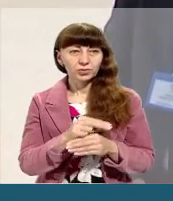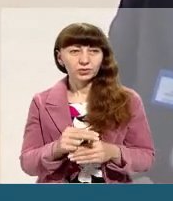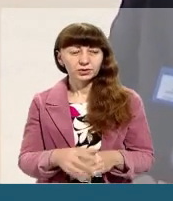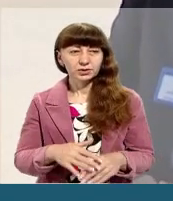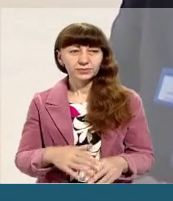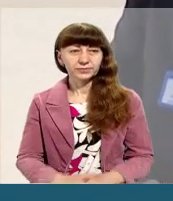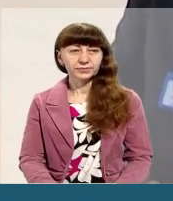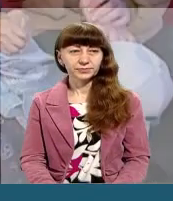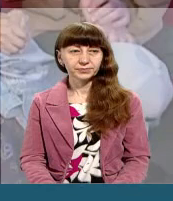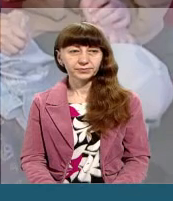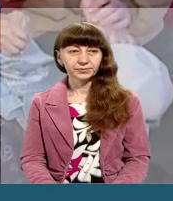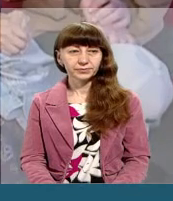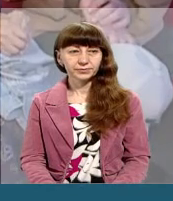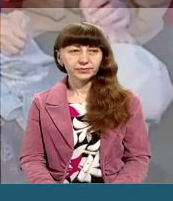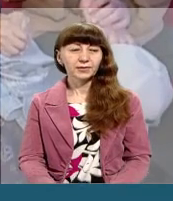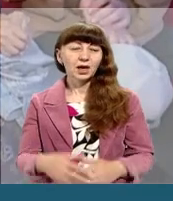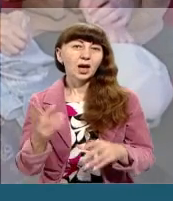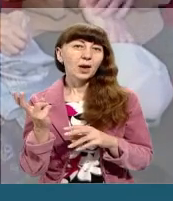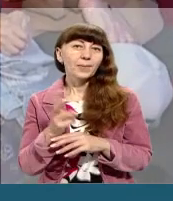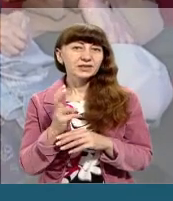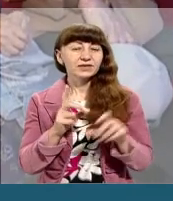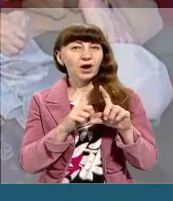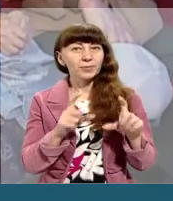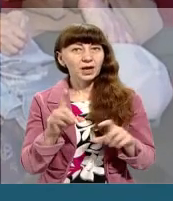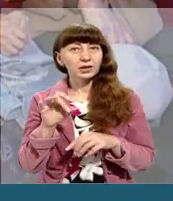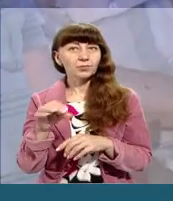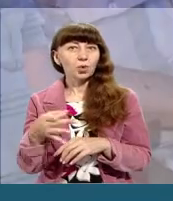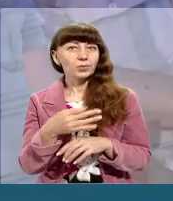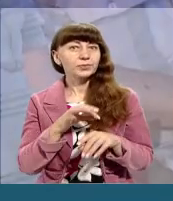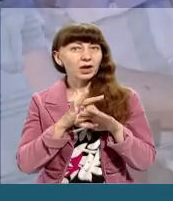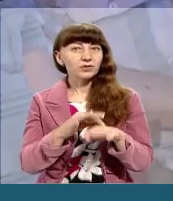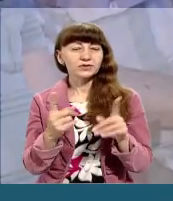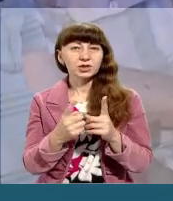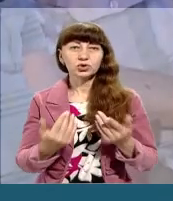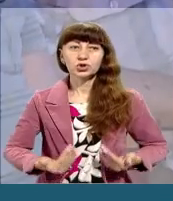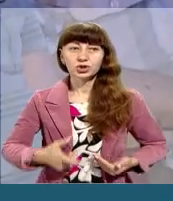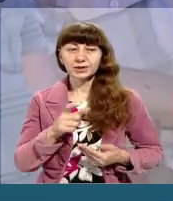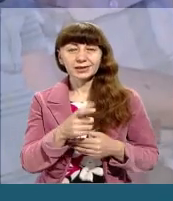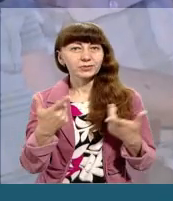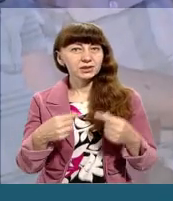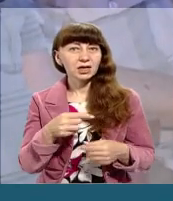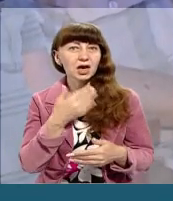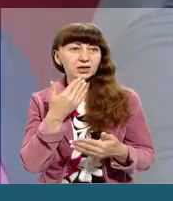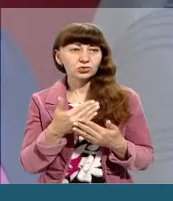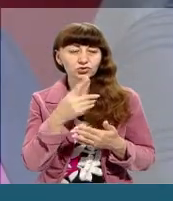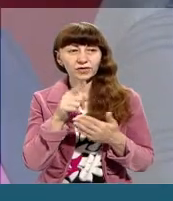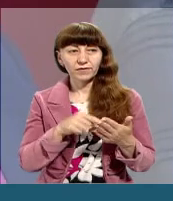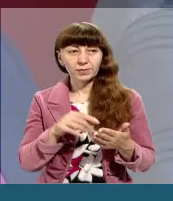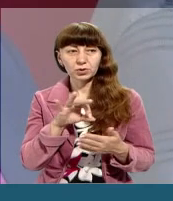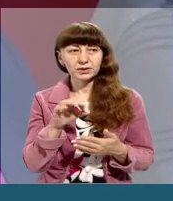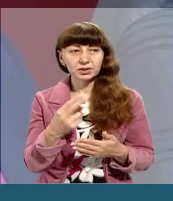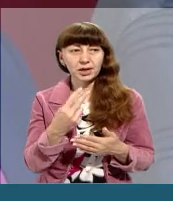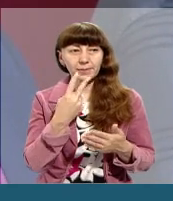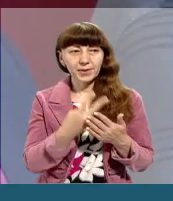и улучшать соответственно. Посетив объекты, Аким области провел встречу с населением, где были озвучены основные